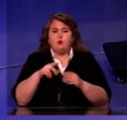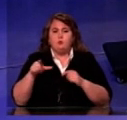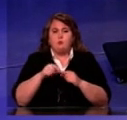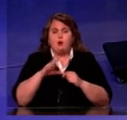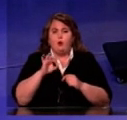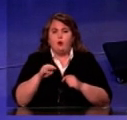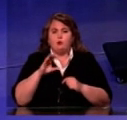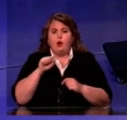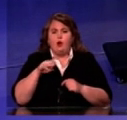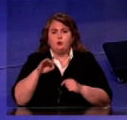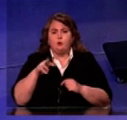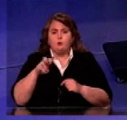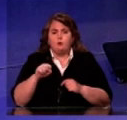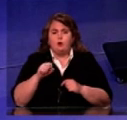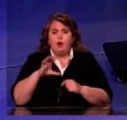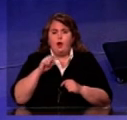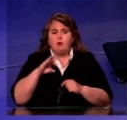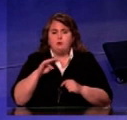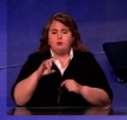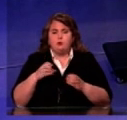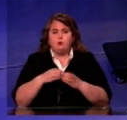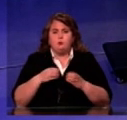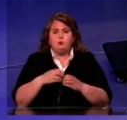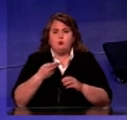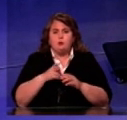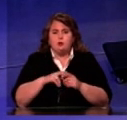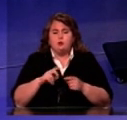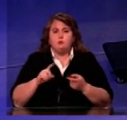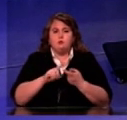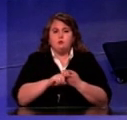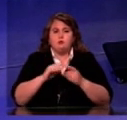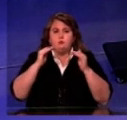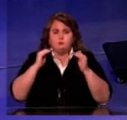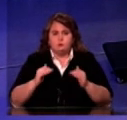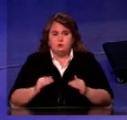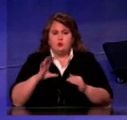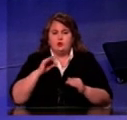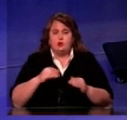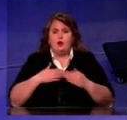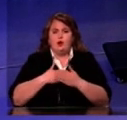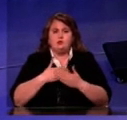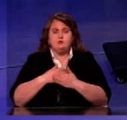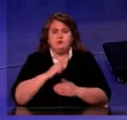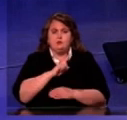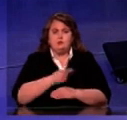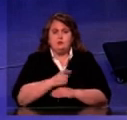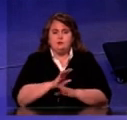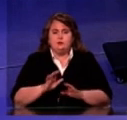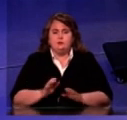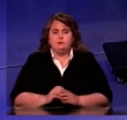от атома азота аминогруппы. Вследствие этого плотность снижается и активность уже не такая сильная.